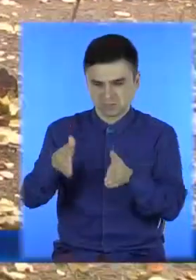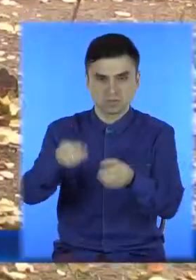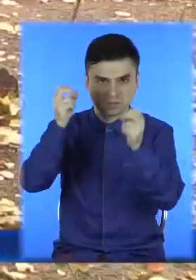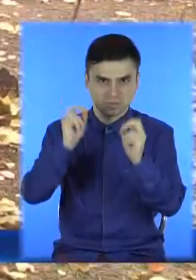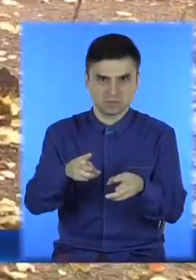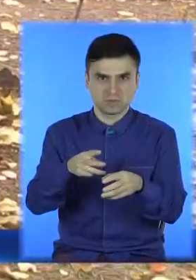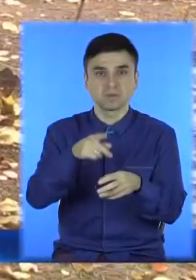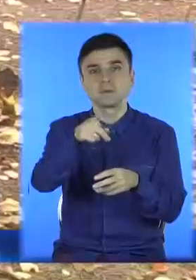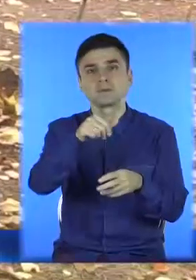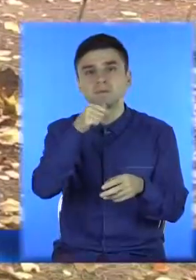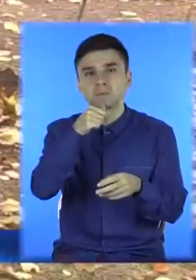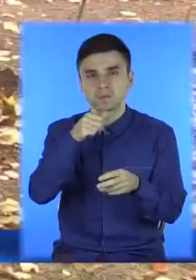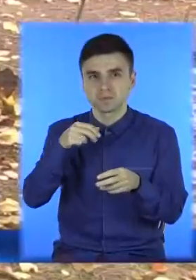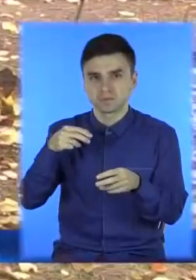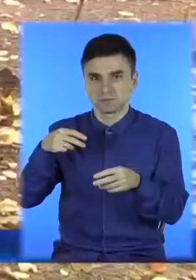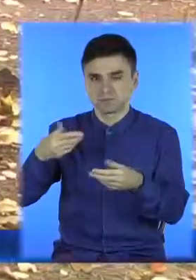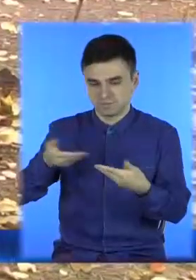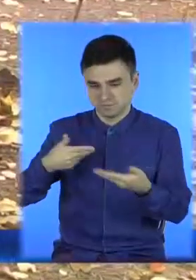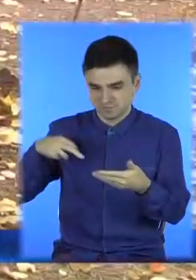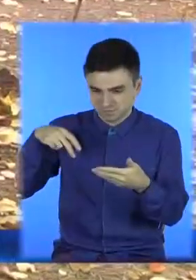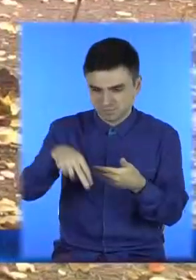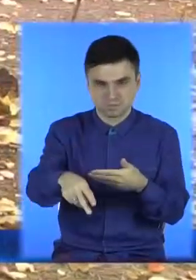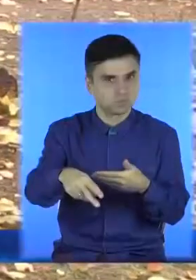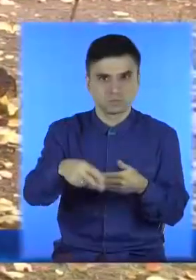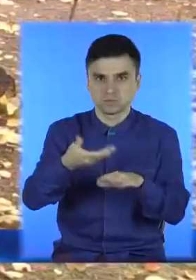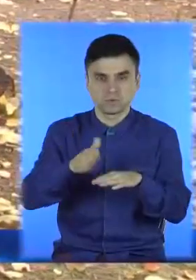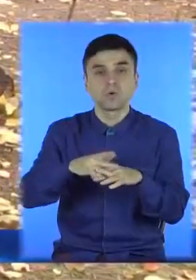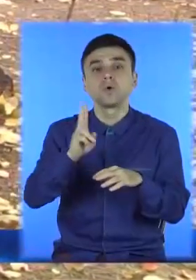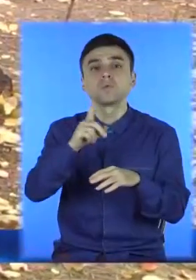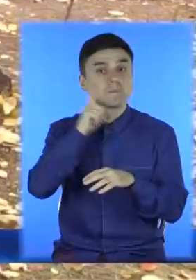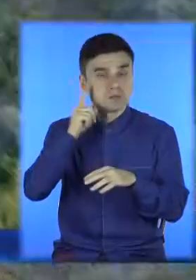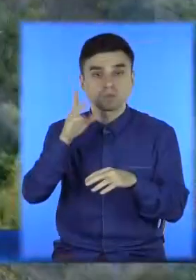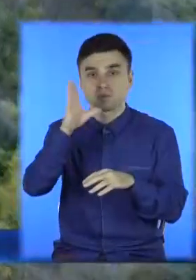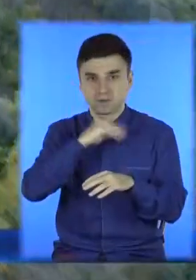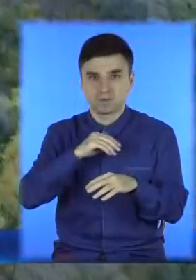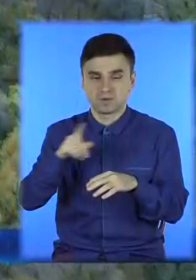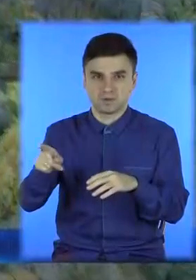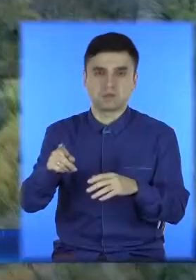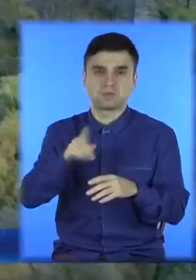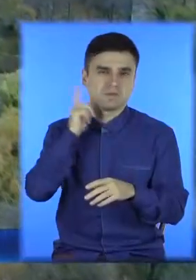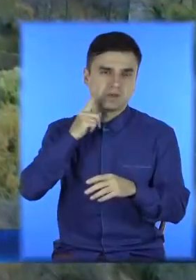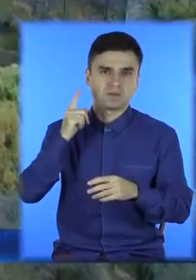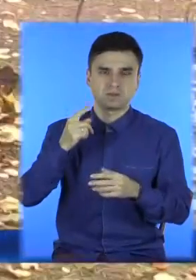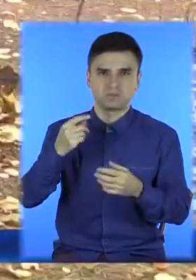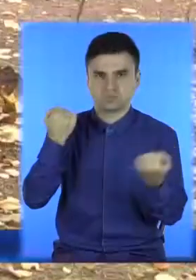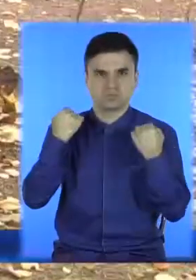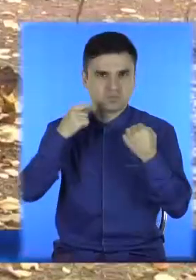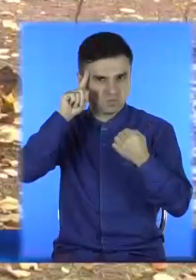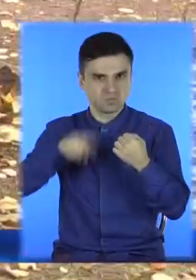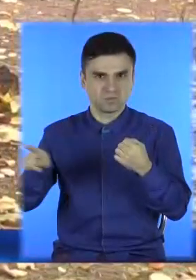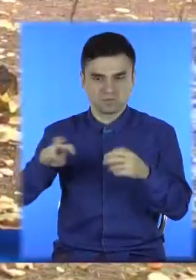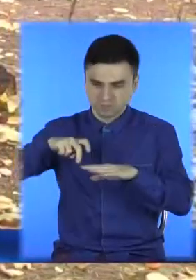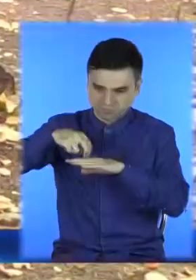шустрая, для них гололед – это не преграда. Были неприятности, были случаи. Дело в том, что при наступлении